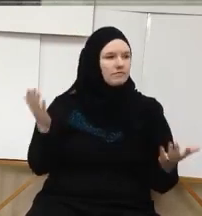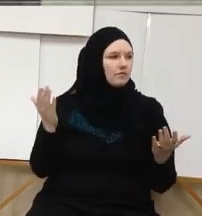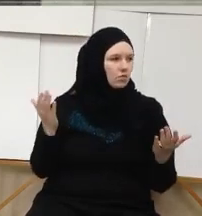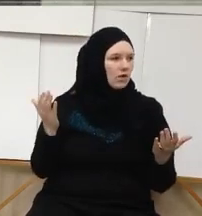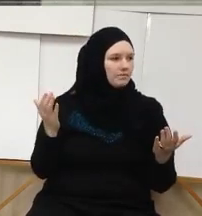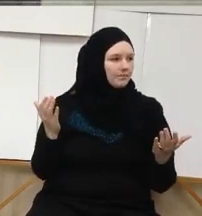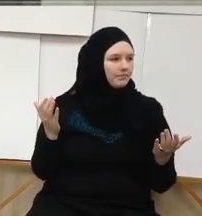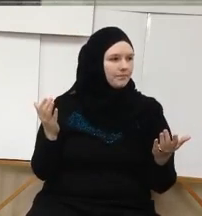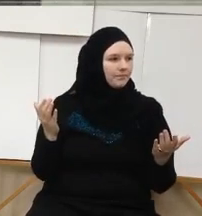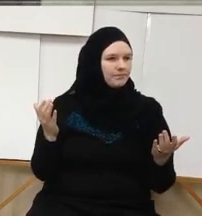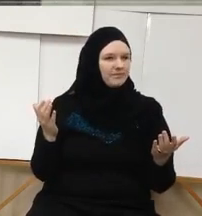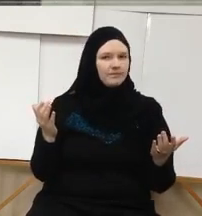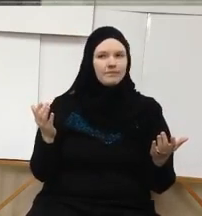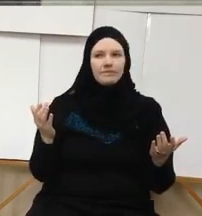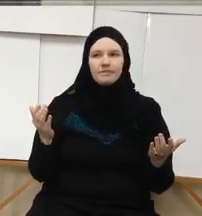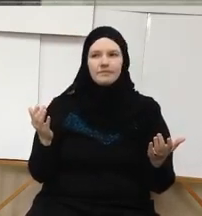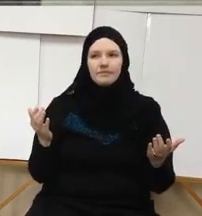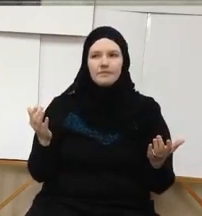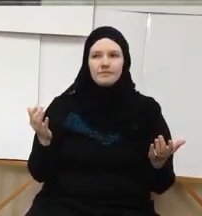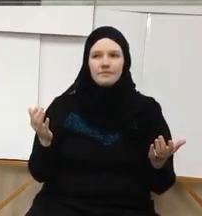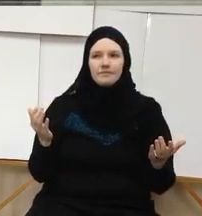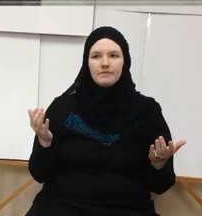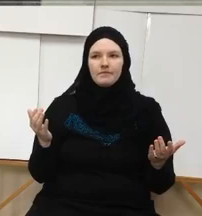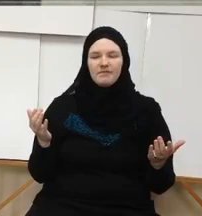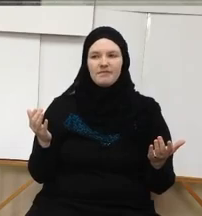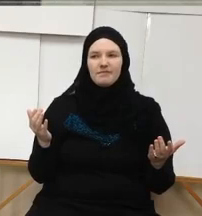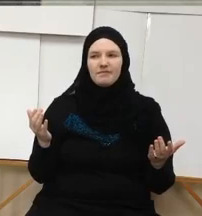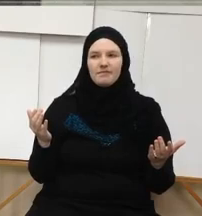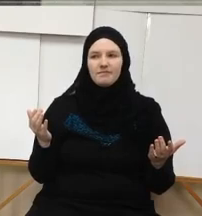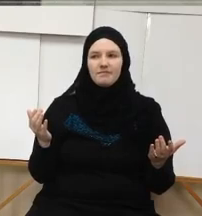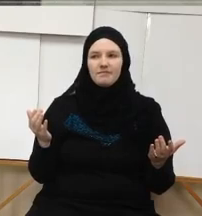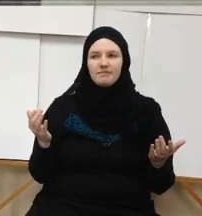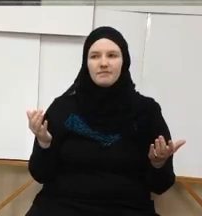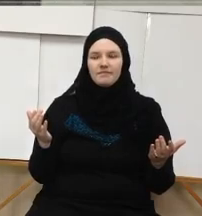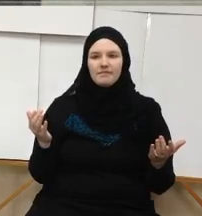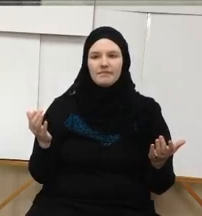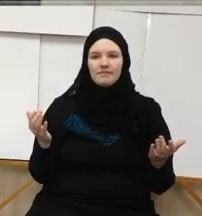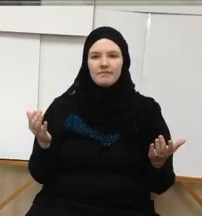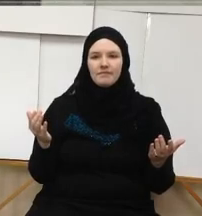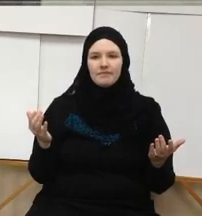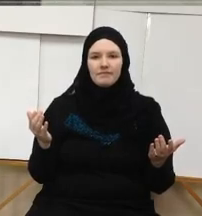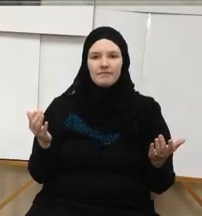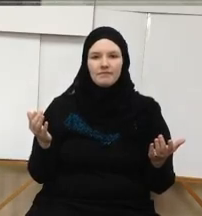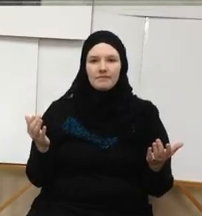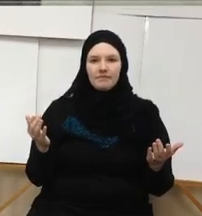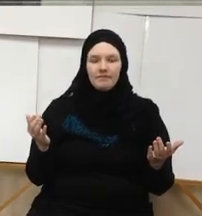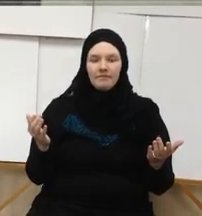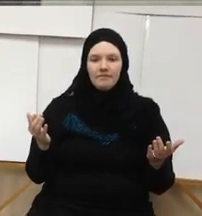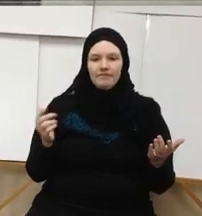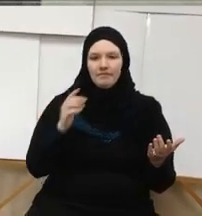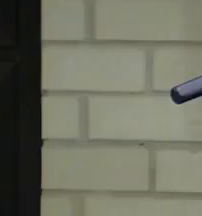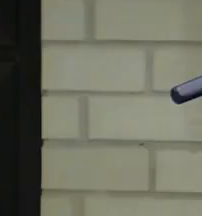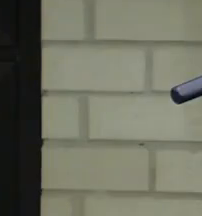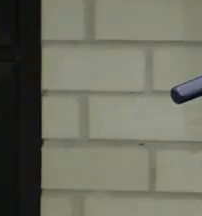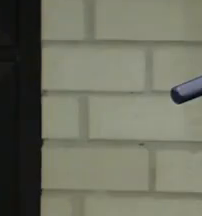fi man hadayt, wa'afina fi man afayt, وتولنا في من توليت وقنا واصرف عنا شر ما قضيت اللهم اقسم لنا